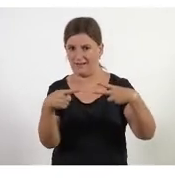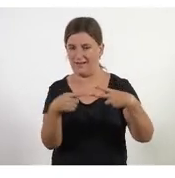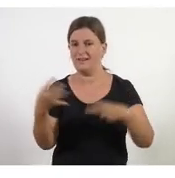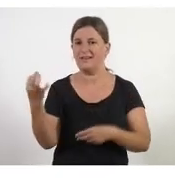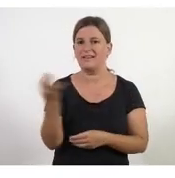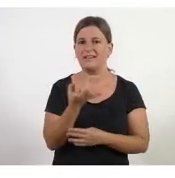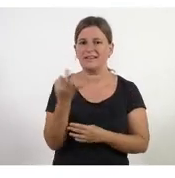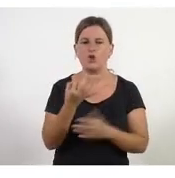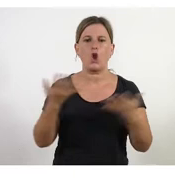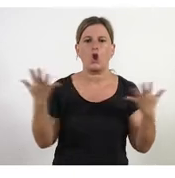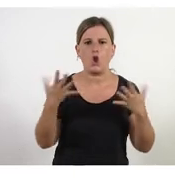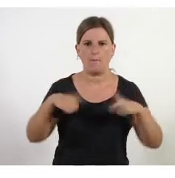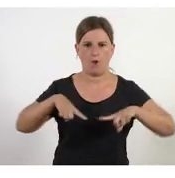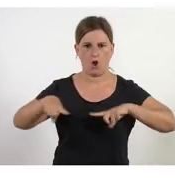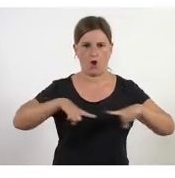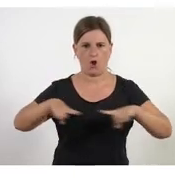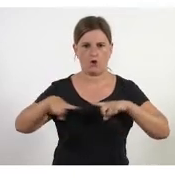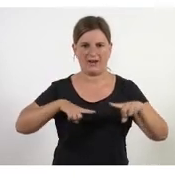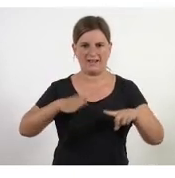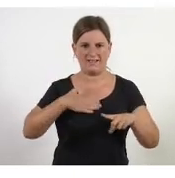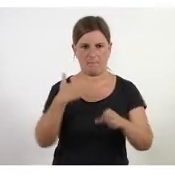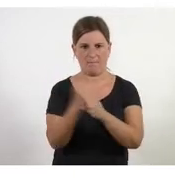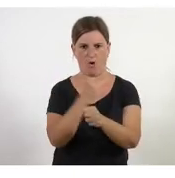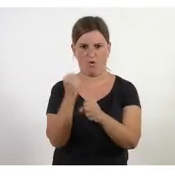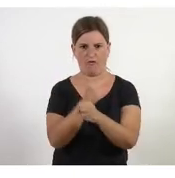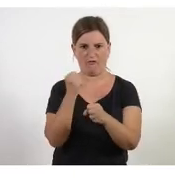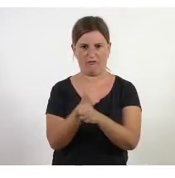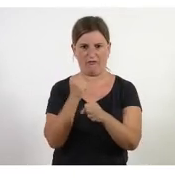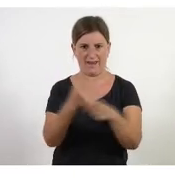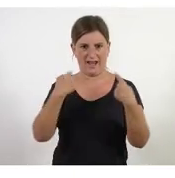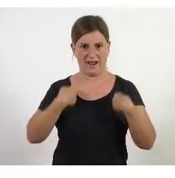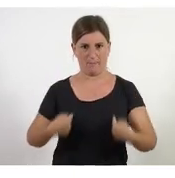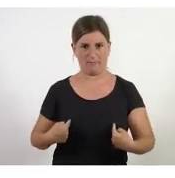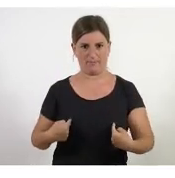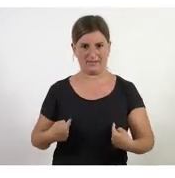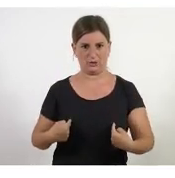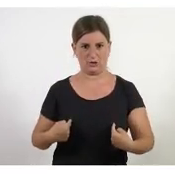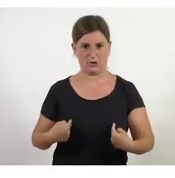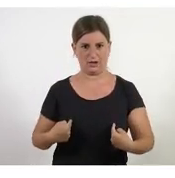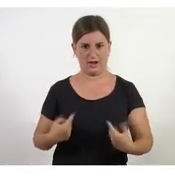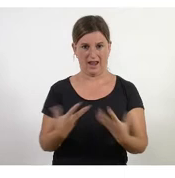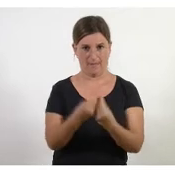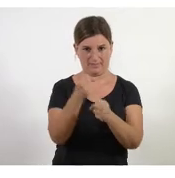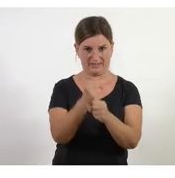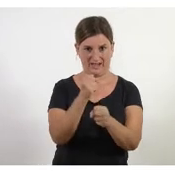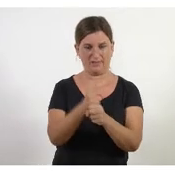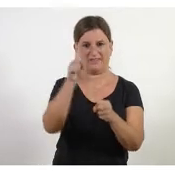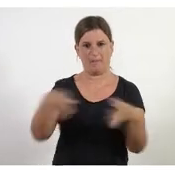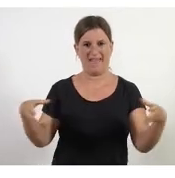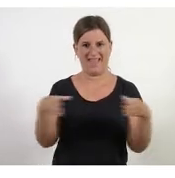és com organitzem les nostres tasques personals en el treball i també amb